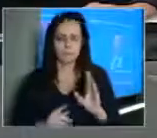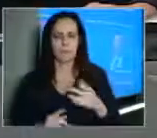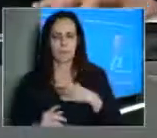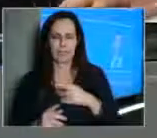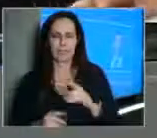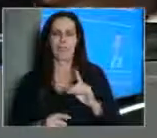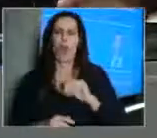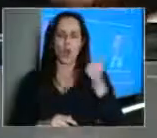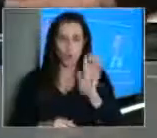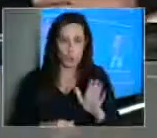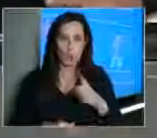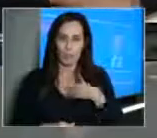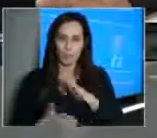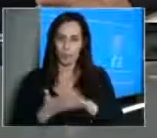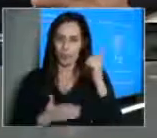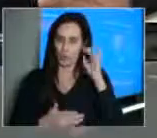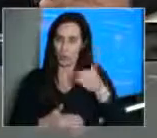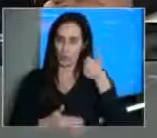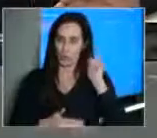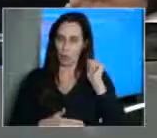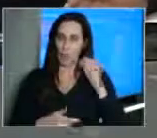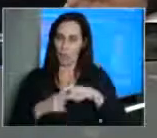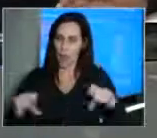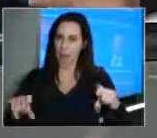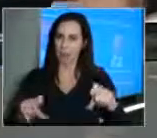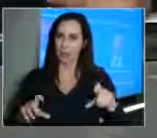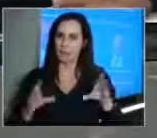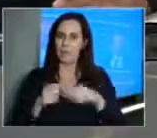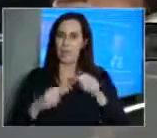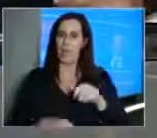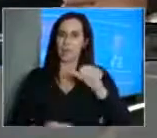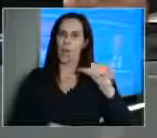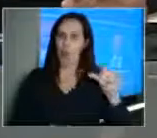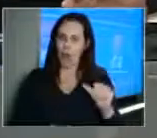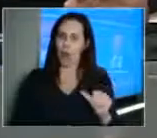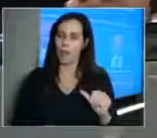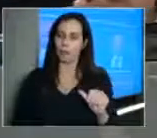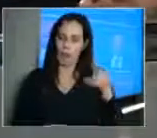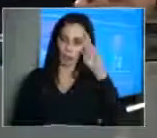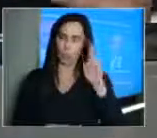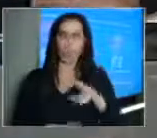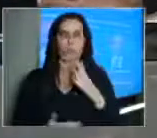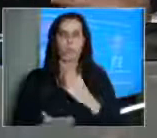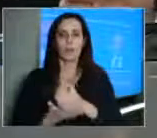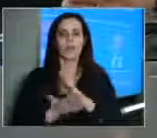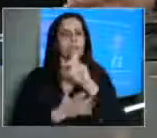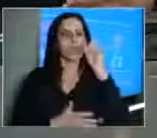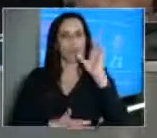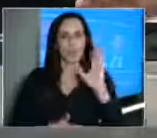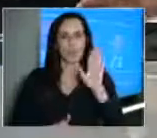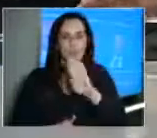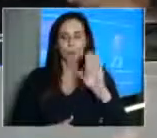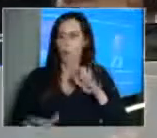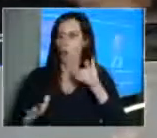בקצרה? קודם כל, אני פשוט שמעתי את זה גם אתמול בפאנל עם חבר הכנסת אוחנה. יש פה כבר 13 שנה